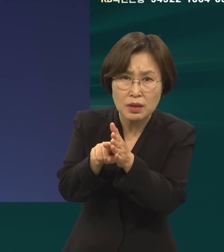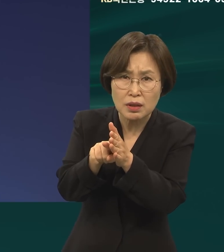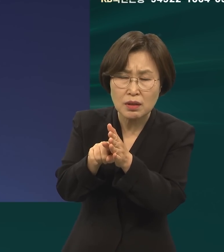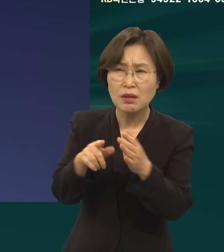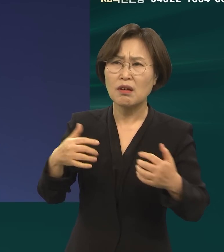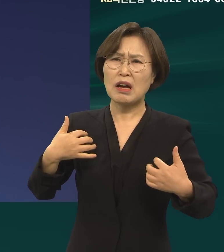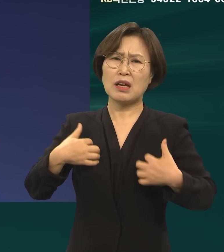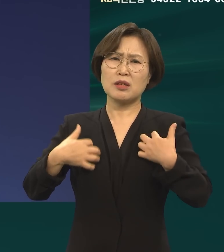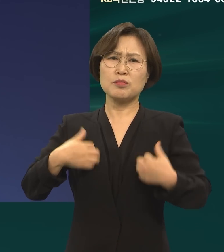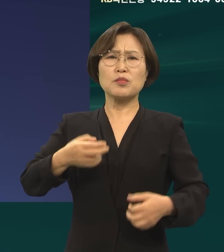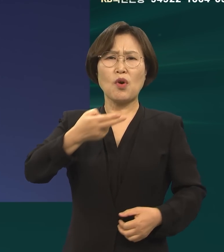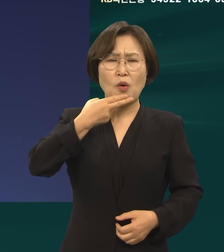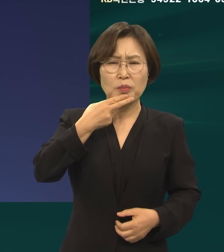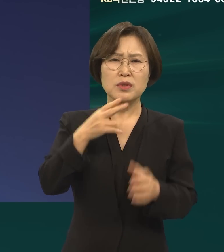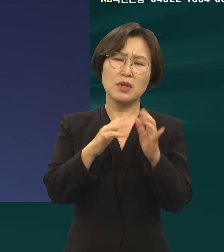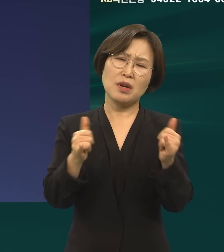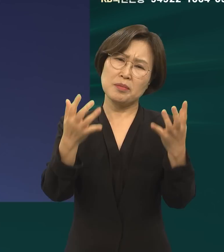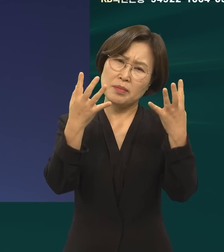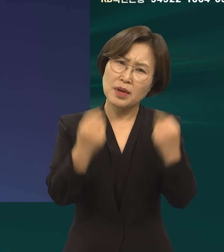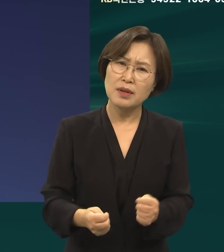많기 때문입니다.